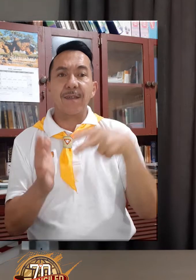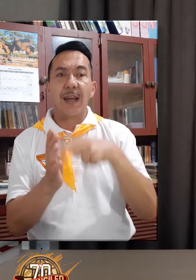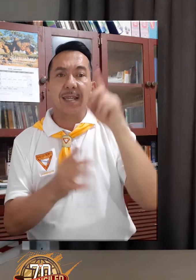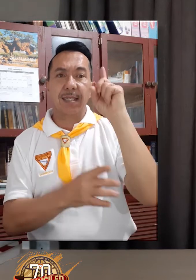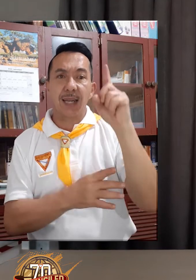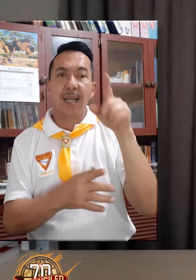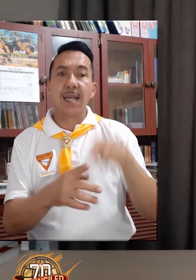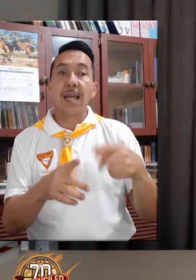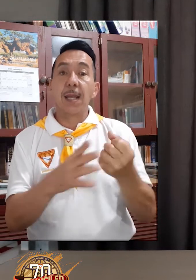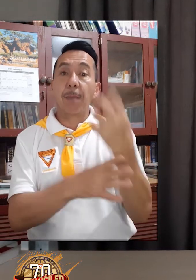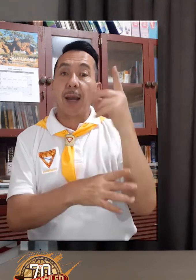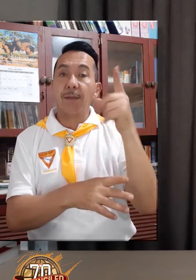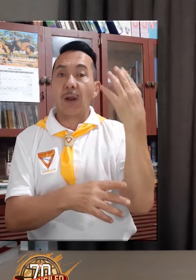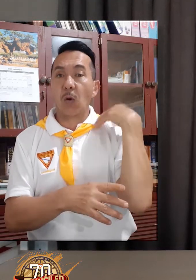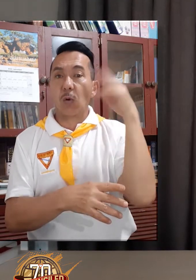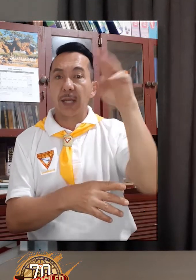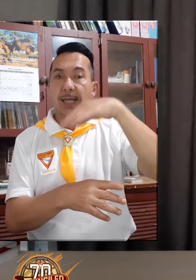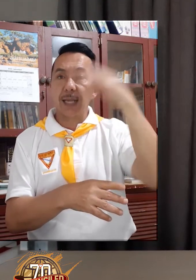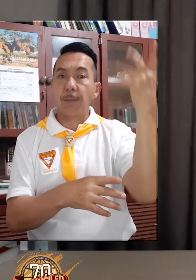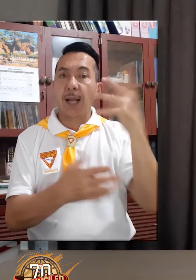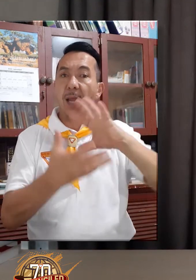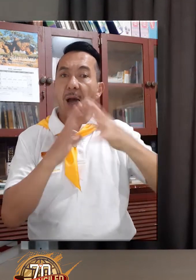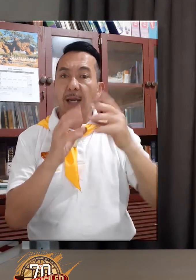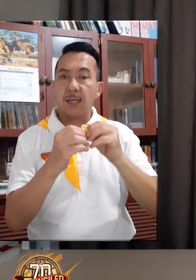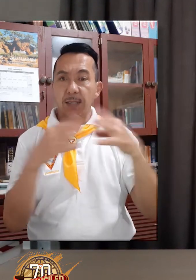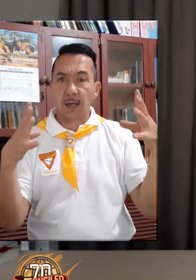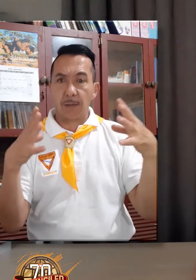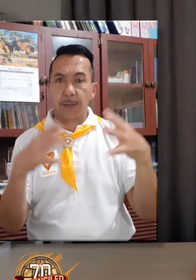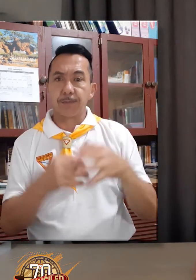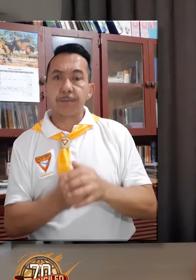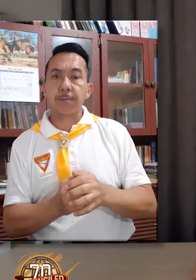die begin het God die hemel en die aarde geskape.